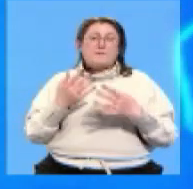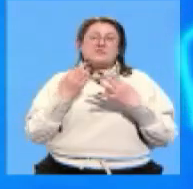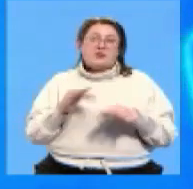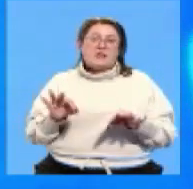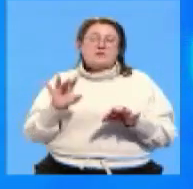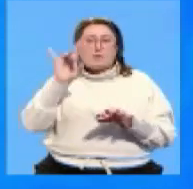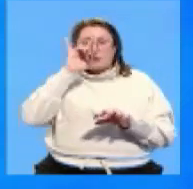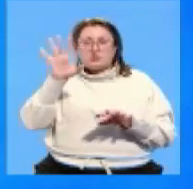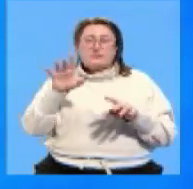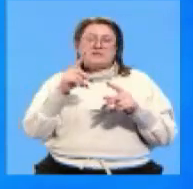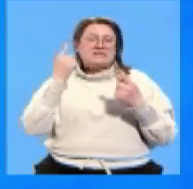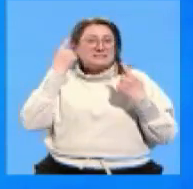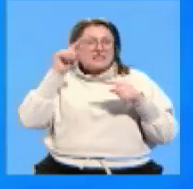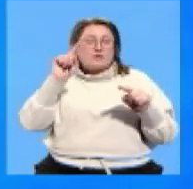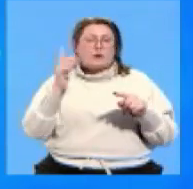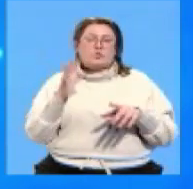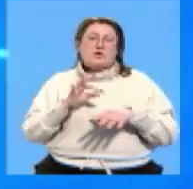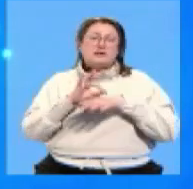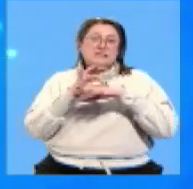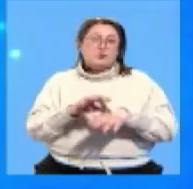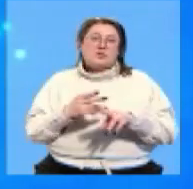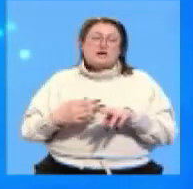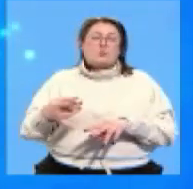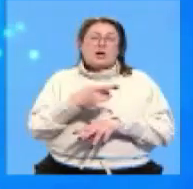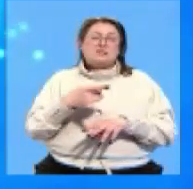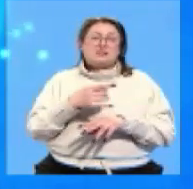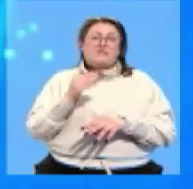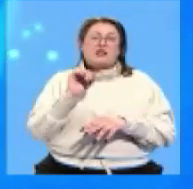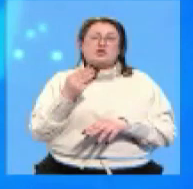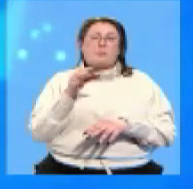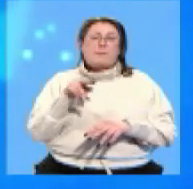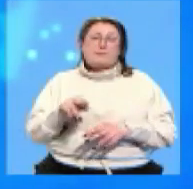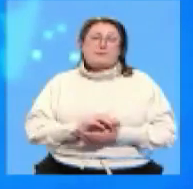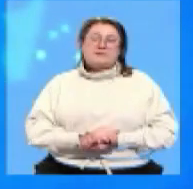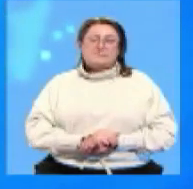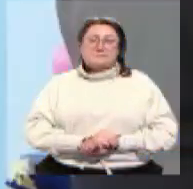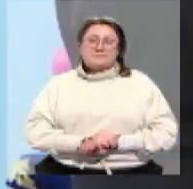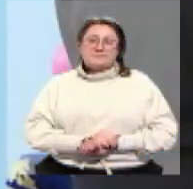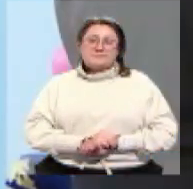позволяет популяризировать идею, которую несет с собой республиканский флешмоб «Олттук сезим».